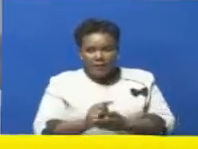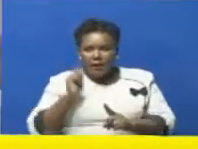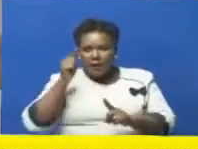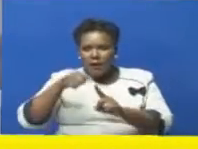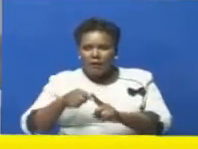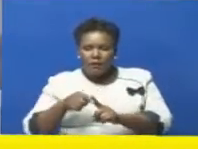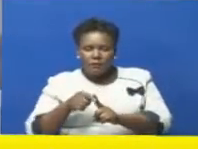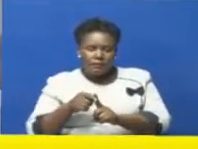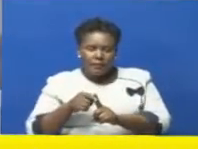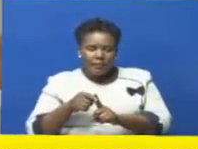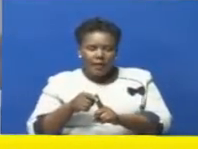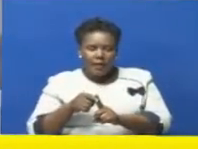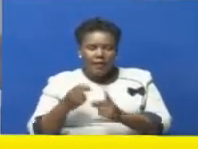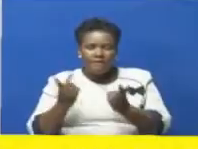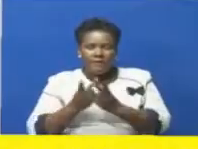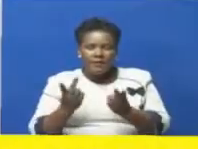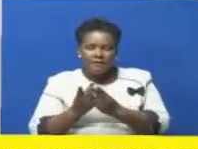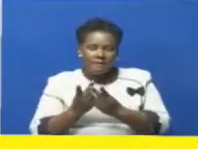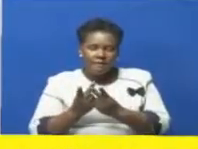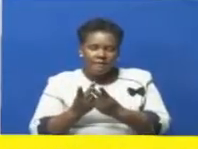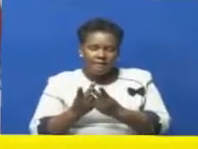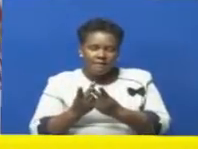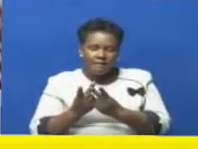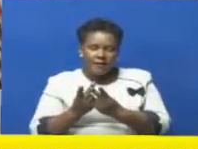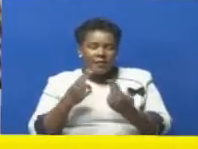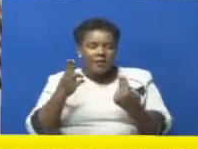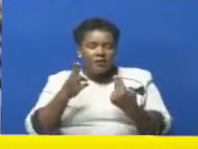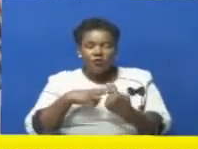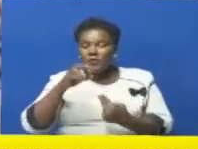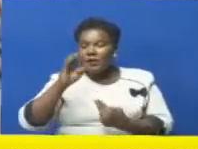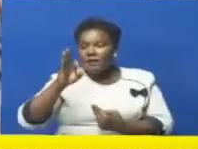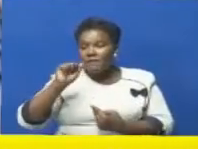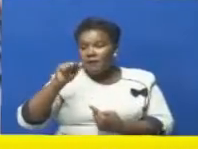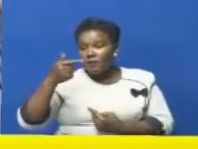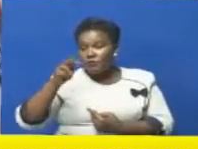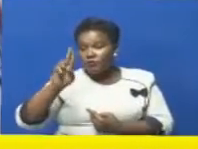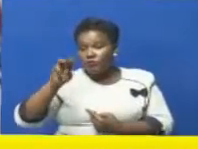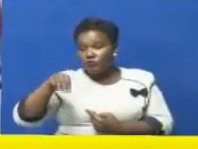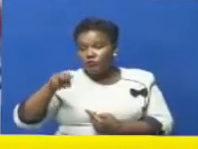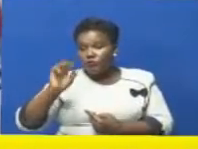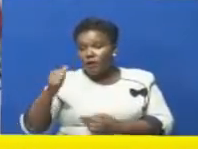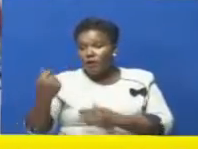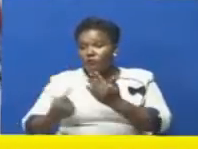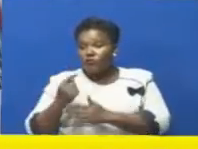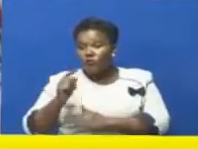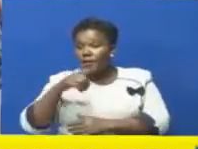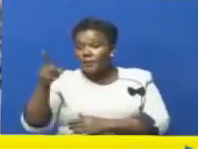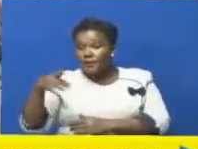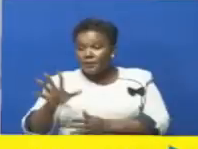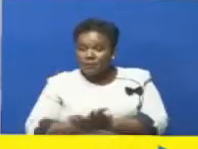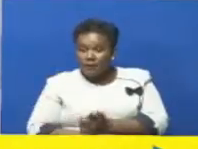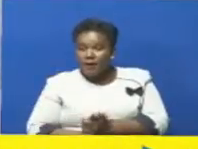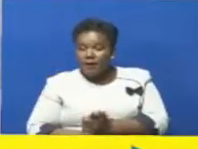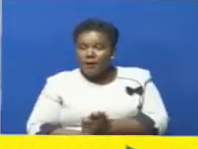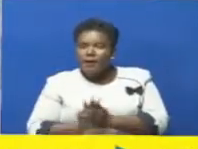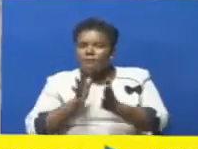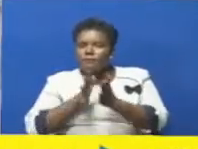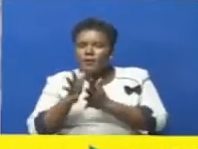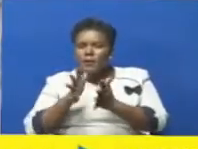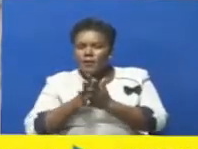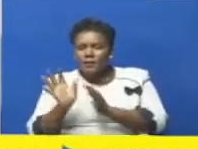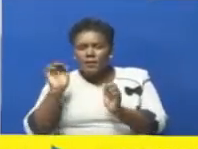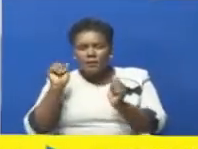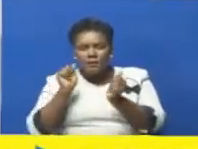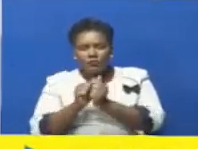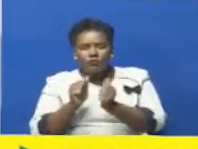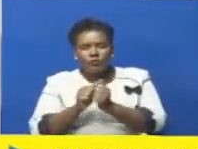kutoka kitengo cha afya ya macho kutoka hospitali ya Mnazi Mmoja Zanzibar akigusia suala la udhalilishaji kwa watoto wenye ulemavu.